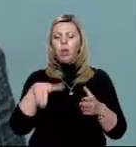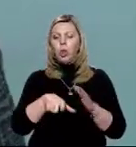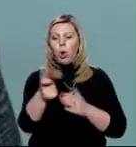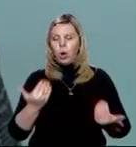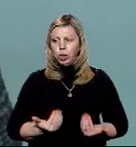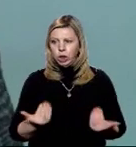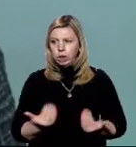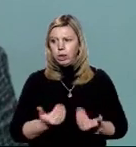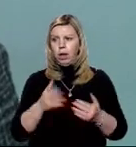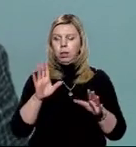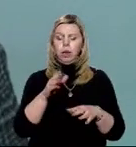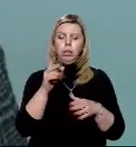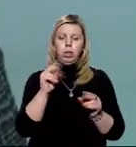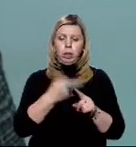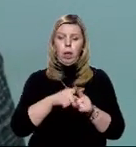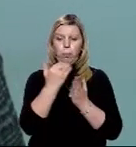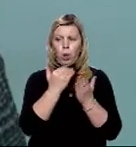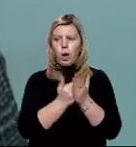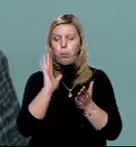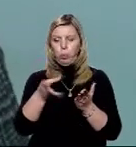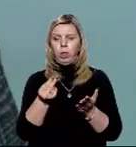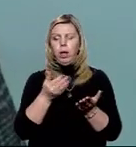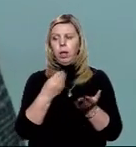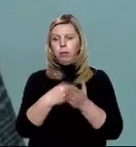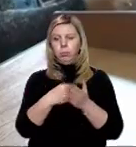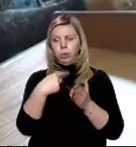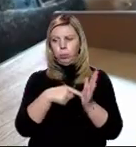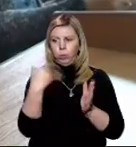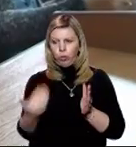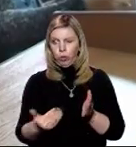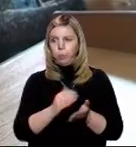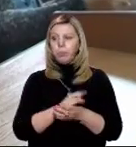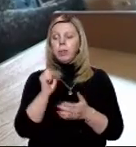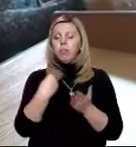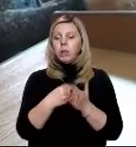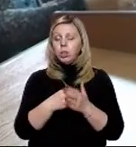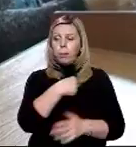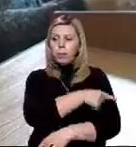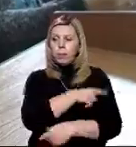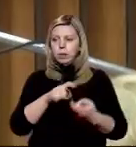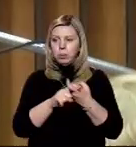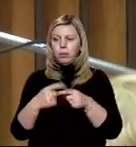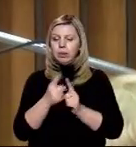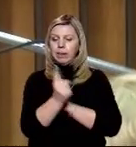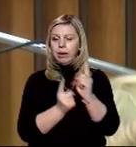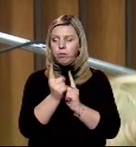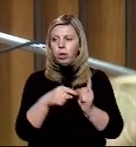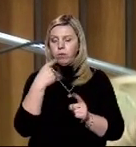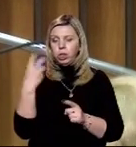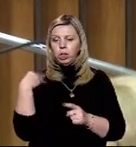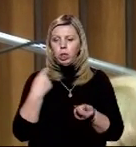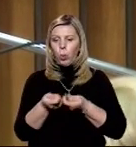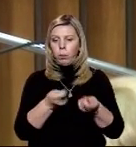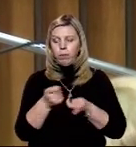життя, почесні громадяни. Оці програми і будуть фінансувати за кошти міського бюджету. Фінансування медицини пов'язане з реформою, каже